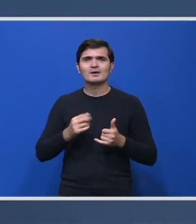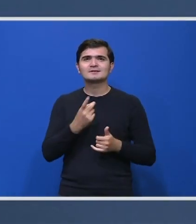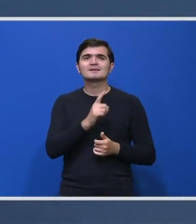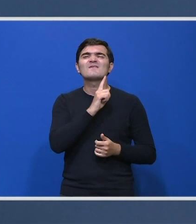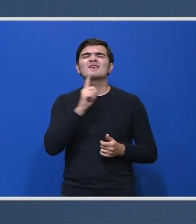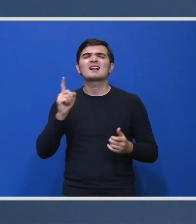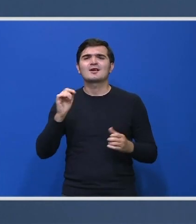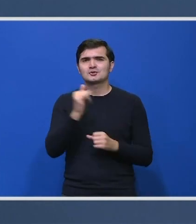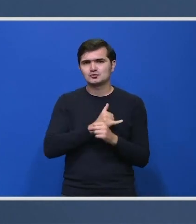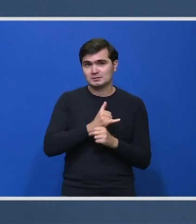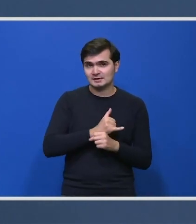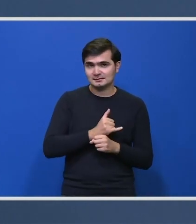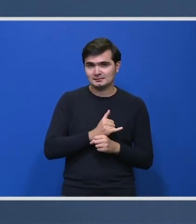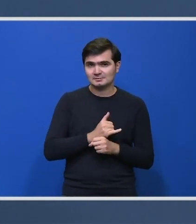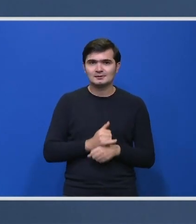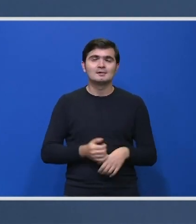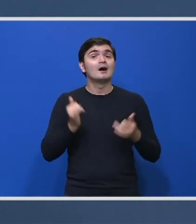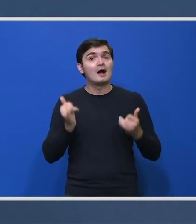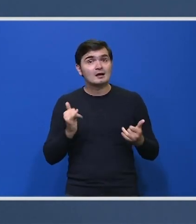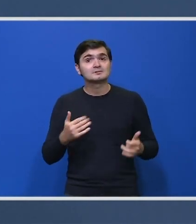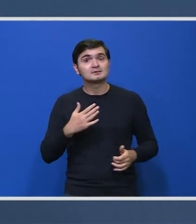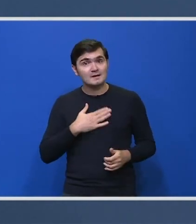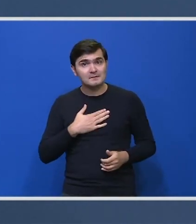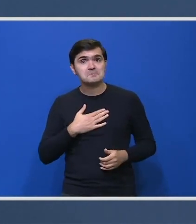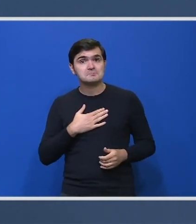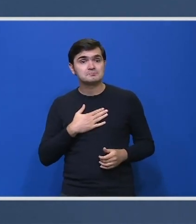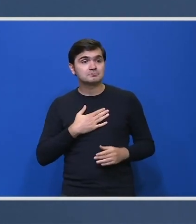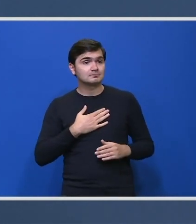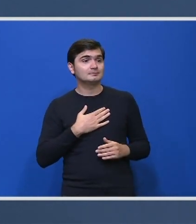județ. Astăzi avem terenuri,